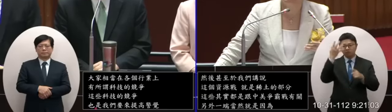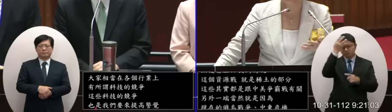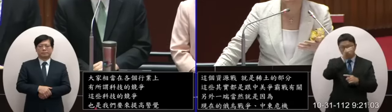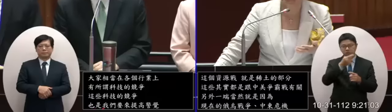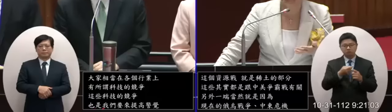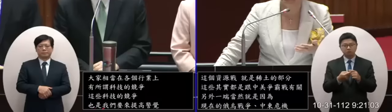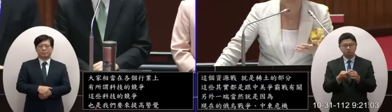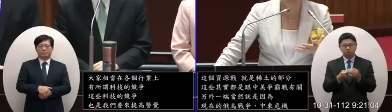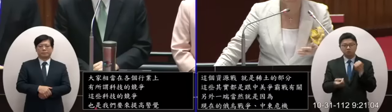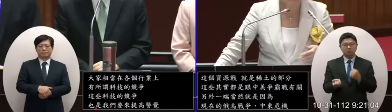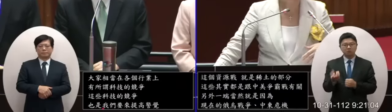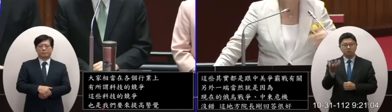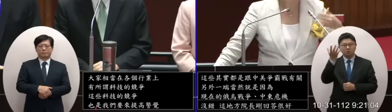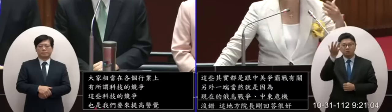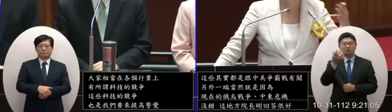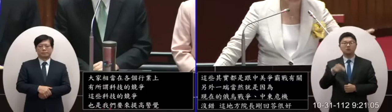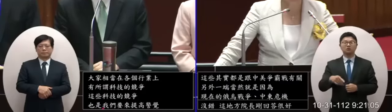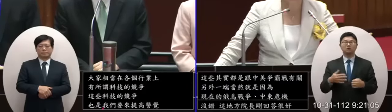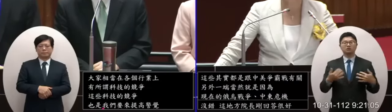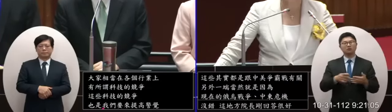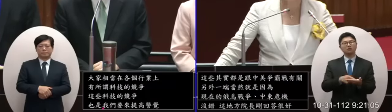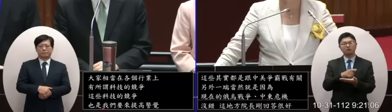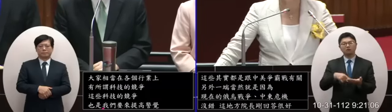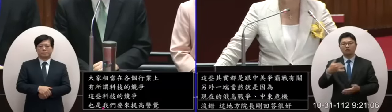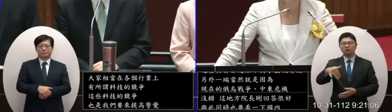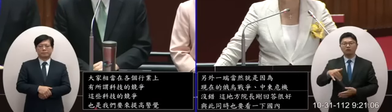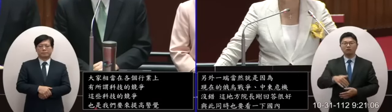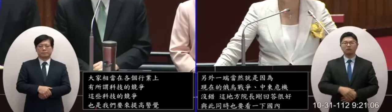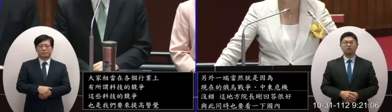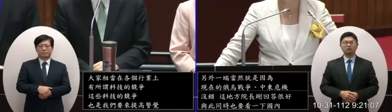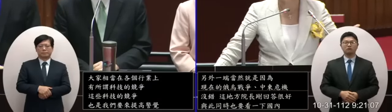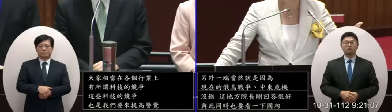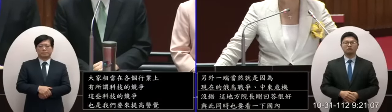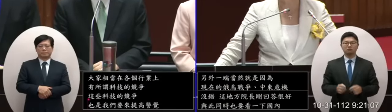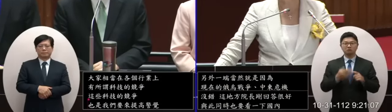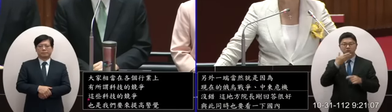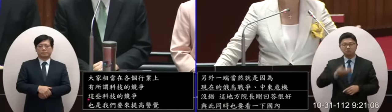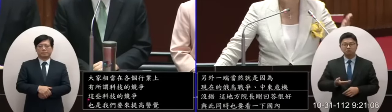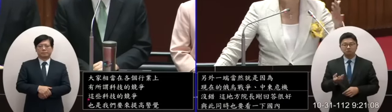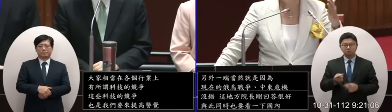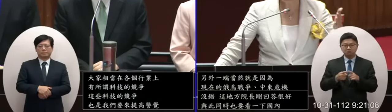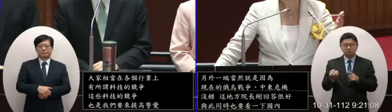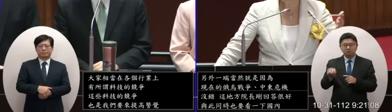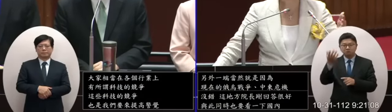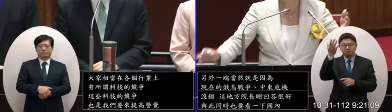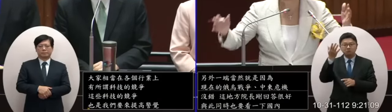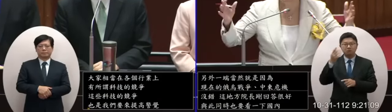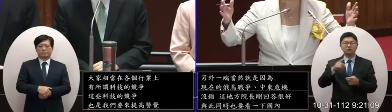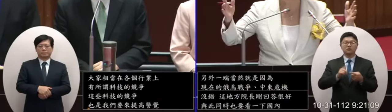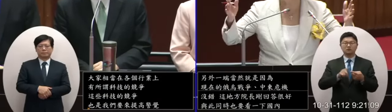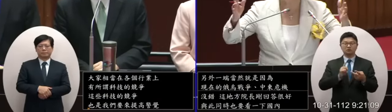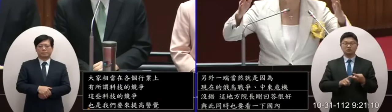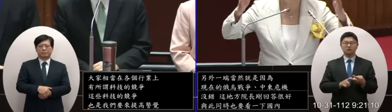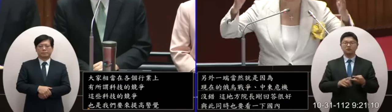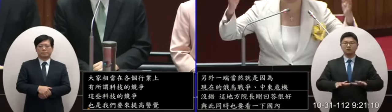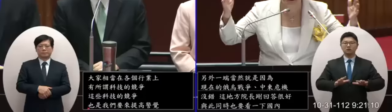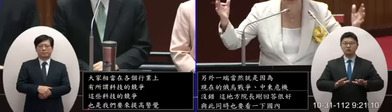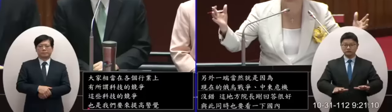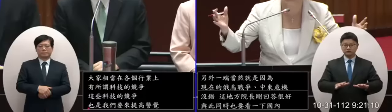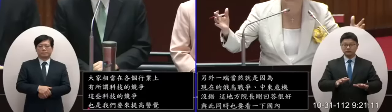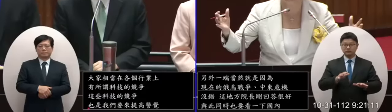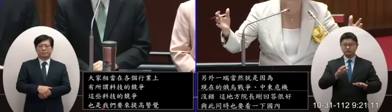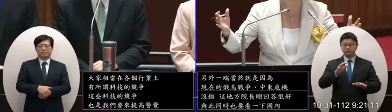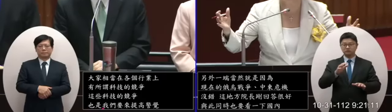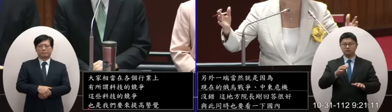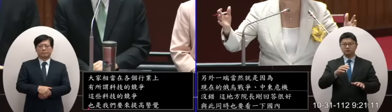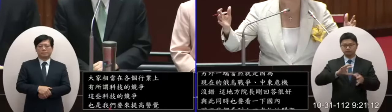题没有解决，对不对？然后另外除了人口老化之外呢，你也会发现，因为现在从全